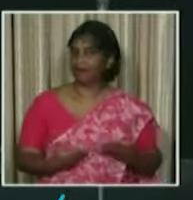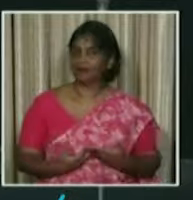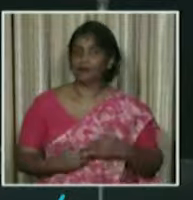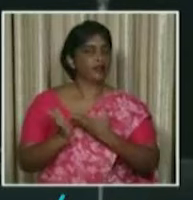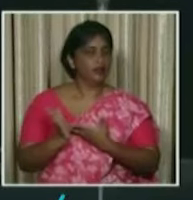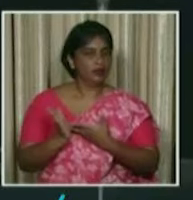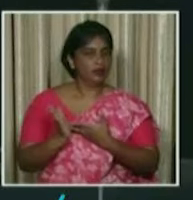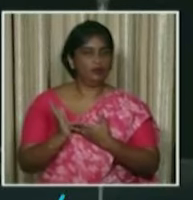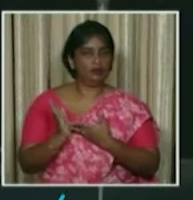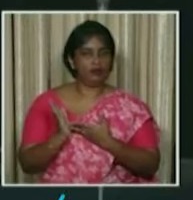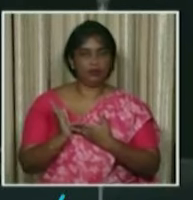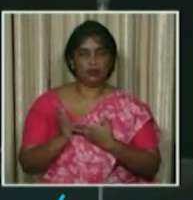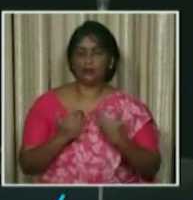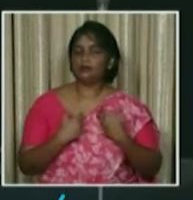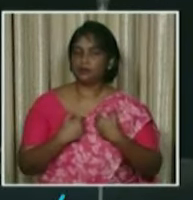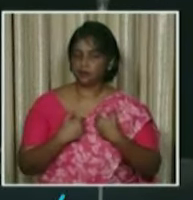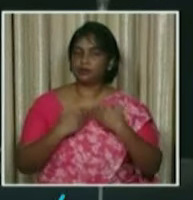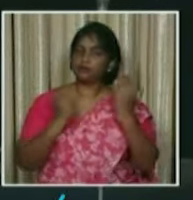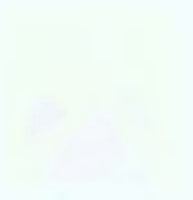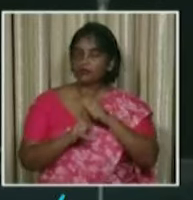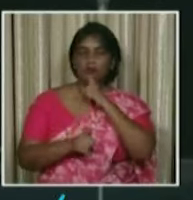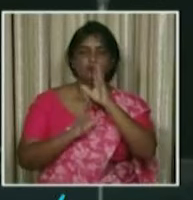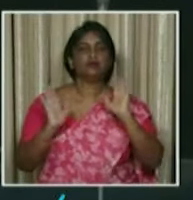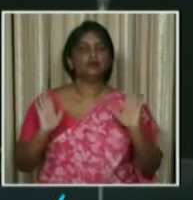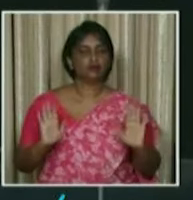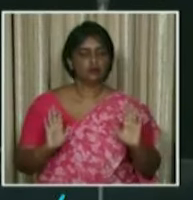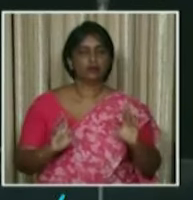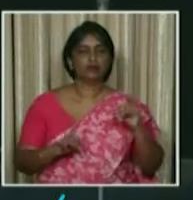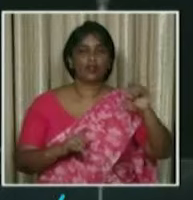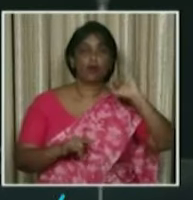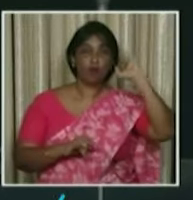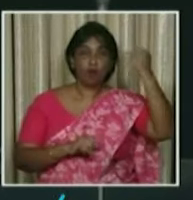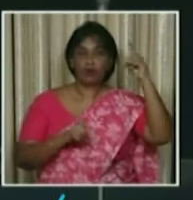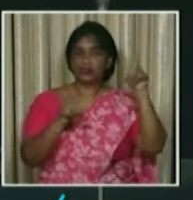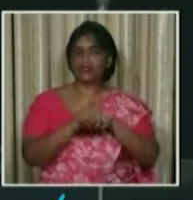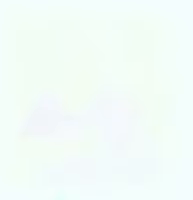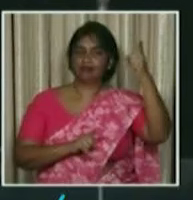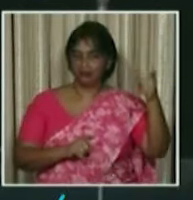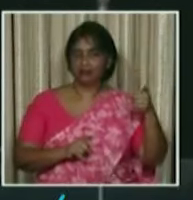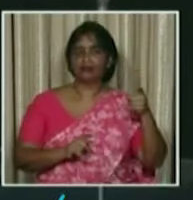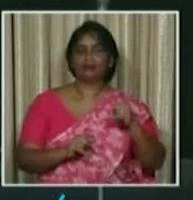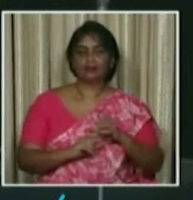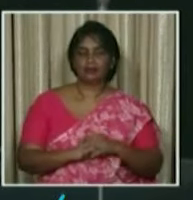ප්‍රැක්ටිස් කරන්න එක්ක. අපි මේ වැදගත් දේ මෙහෙ කතා කරනවා මිසක් මේගොල්ලන්ගේ බොස්ලා වගේ රට පුරා ගිහින්